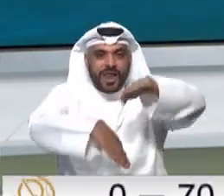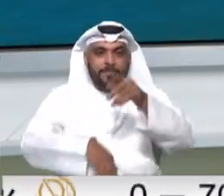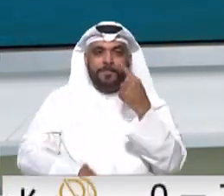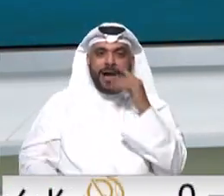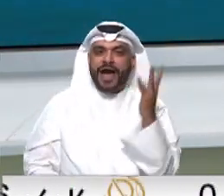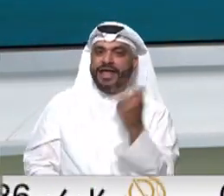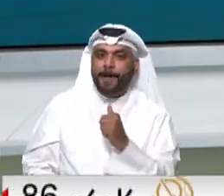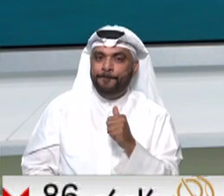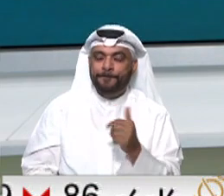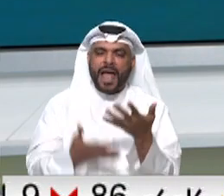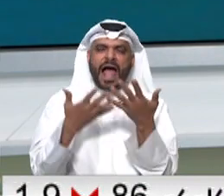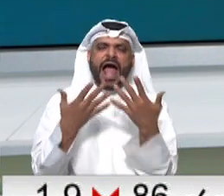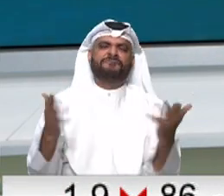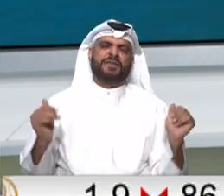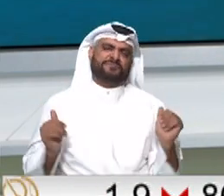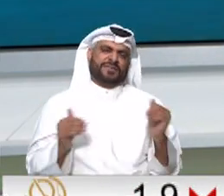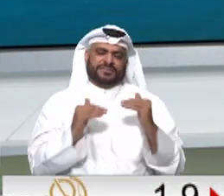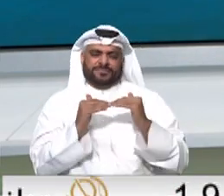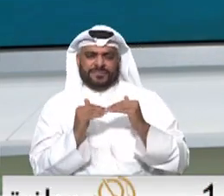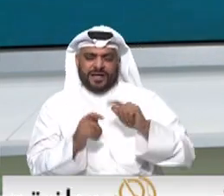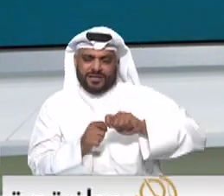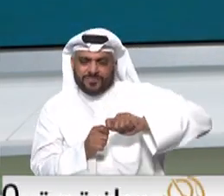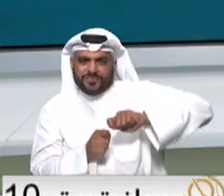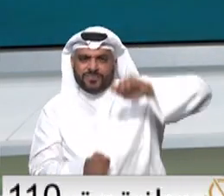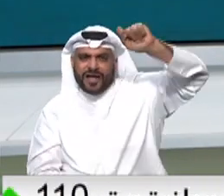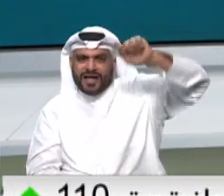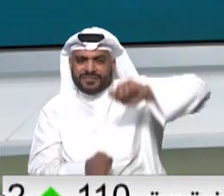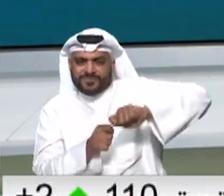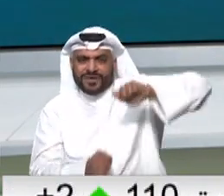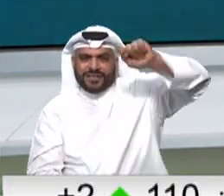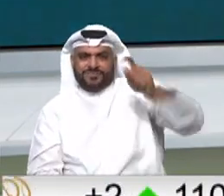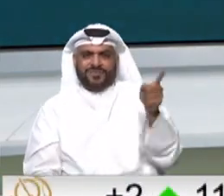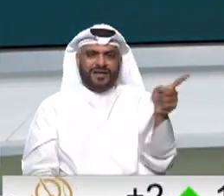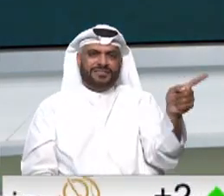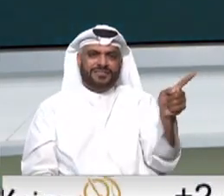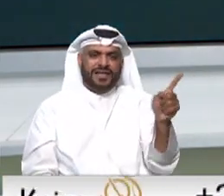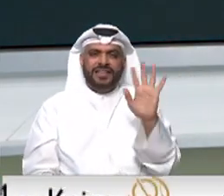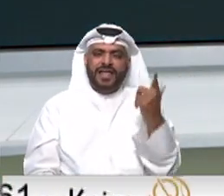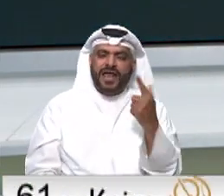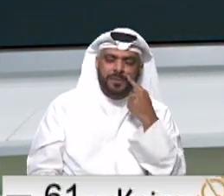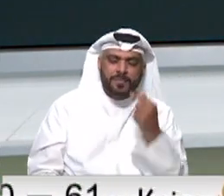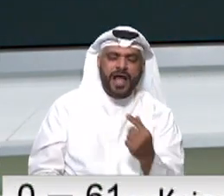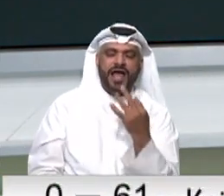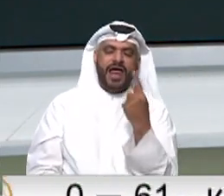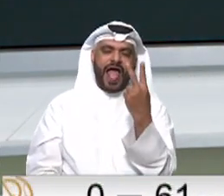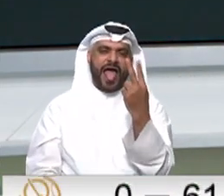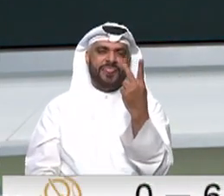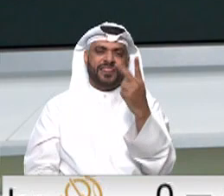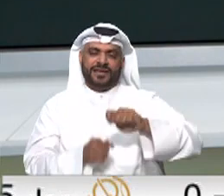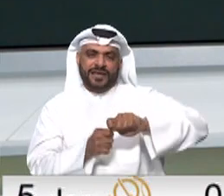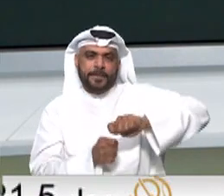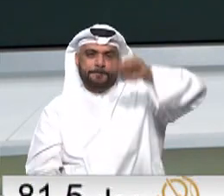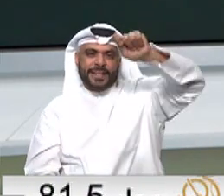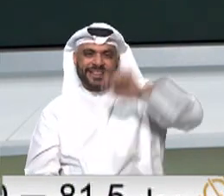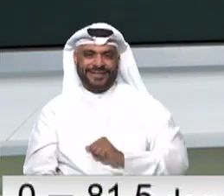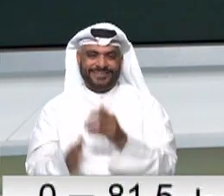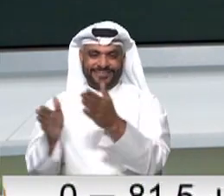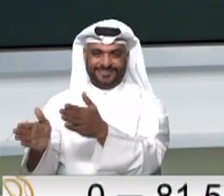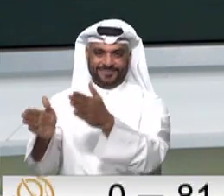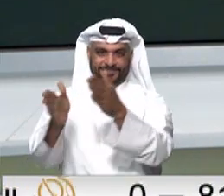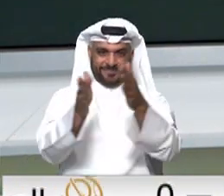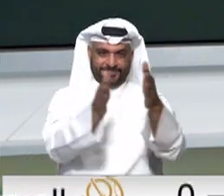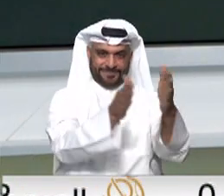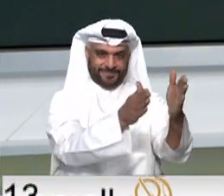خفيف الى معتد الموج يعلو احيانا وارتفاع الموج من اثنين الى 6ه اقدام مواقيت منذ الله على حسب التوقيت المحلي مدينه